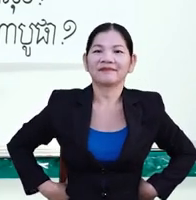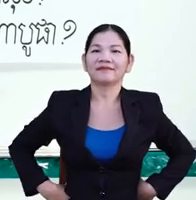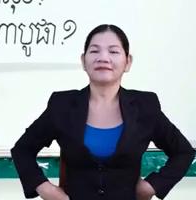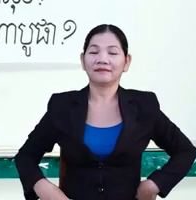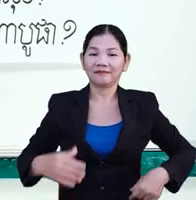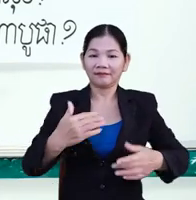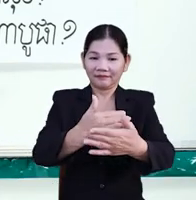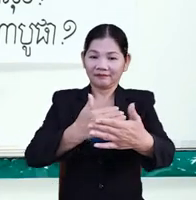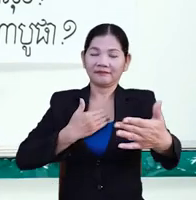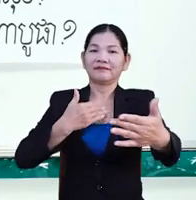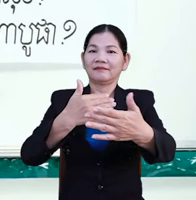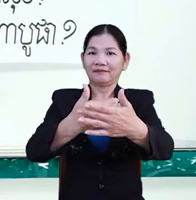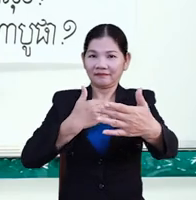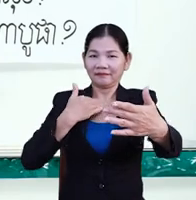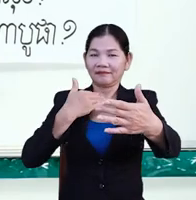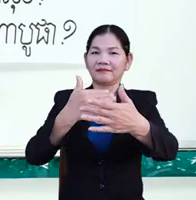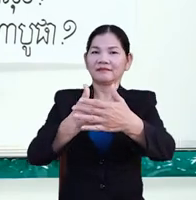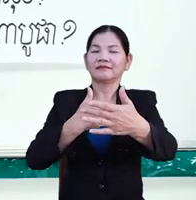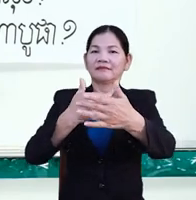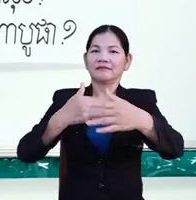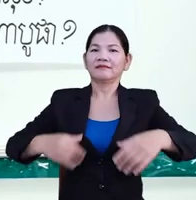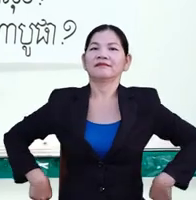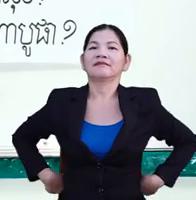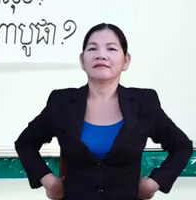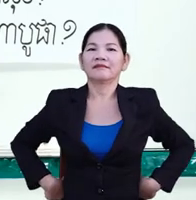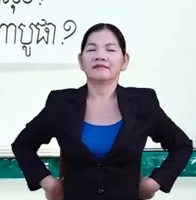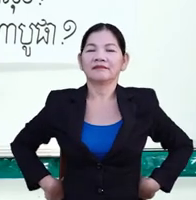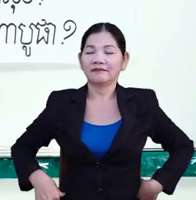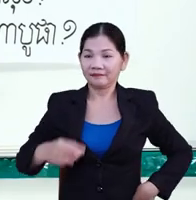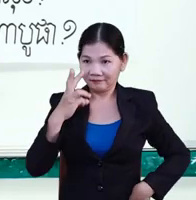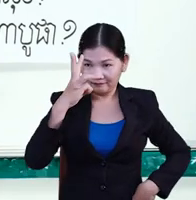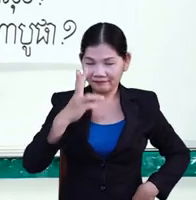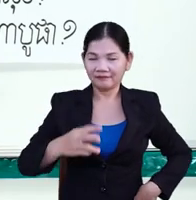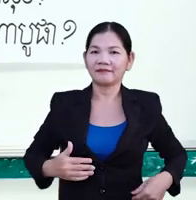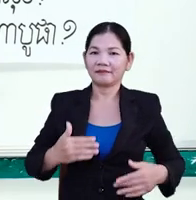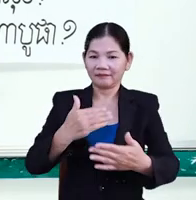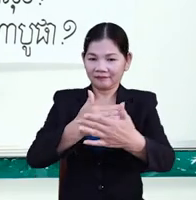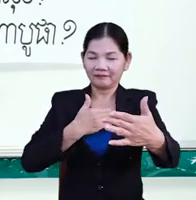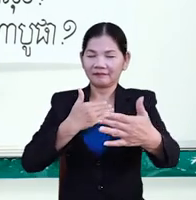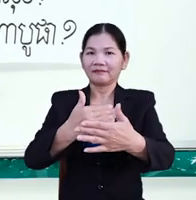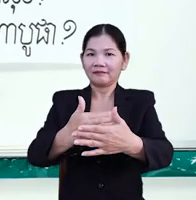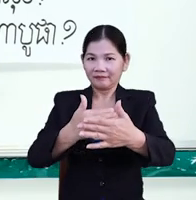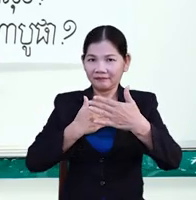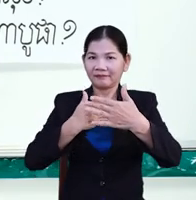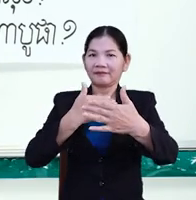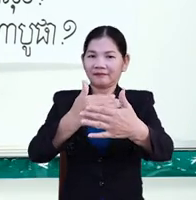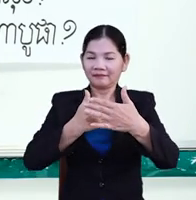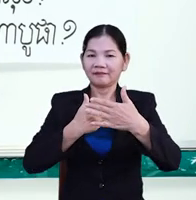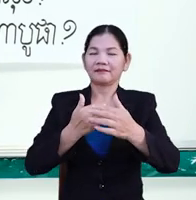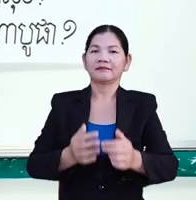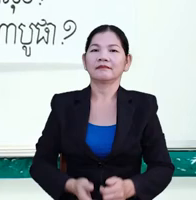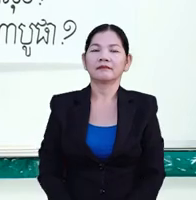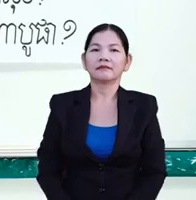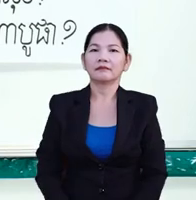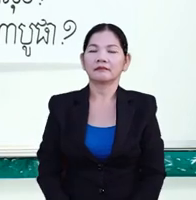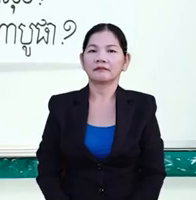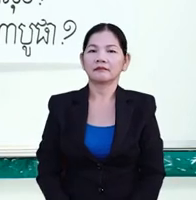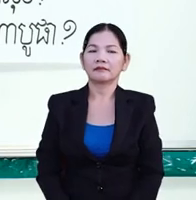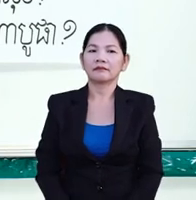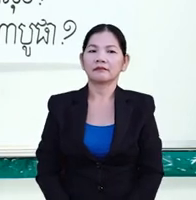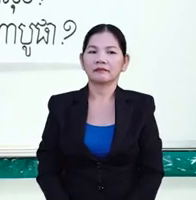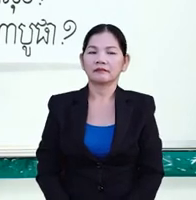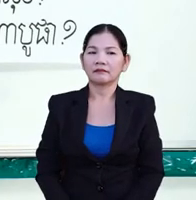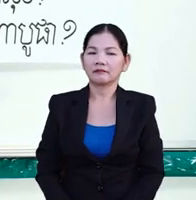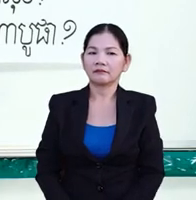មុខចាហើយកាច់ទៅក្រោយវិញហ្នឹងណាចាចំនួន3ដងដែរក្រោយក្រោយក្រោយ